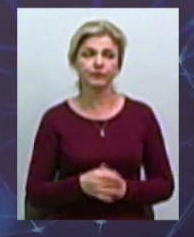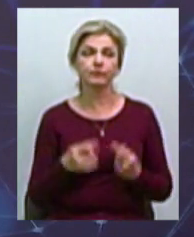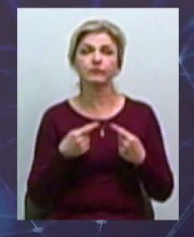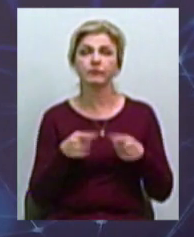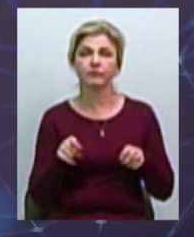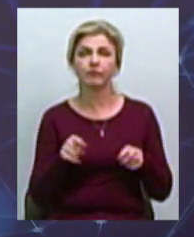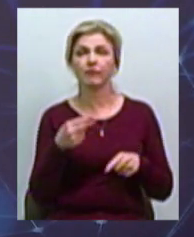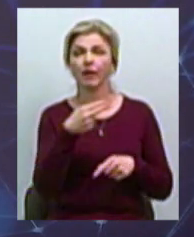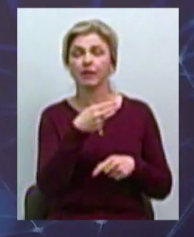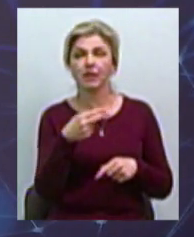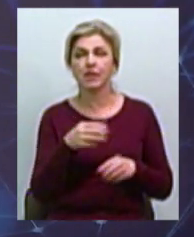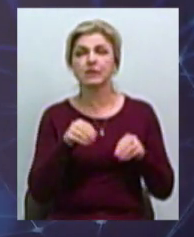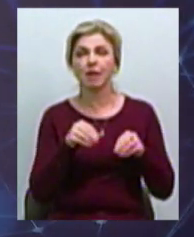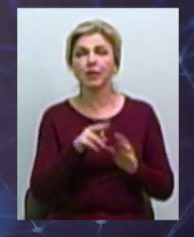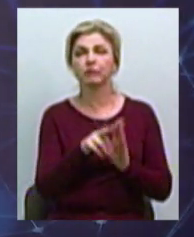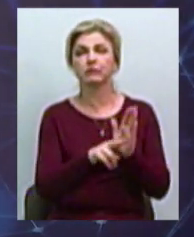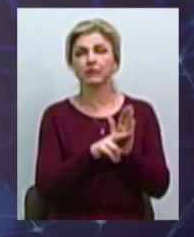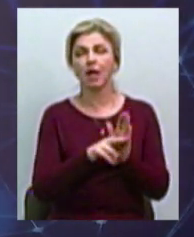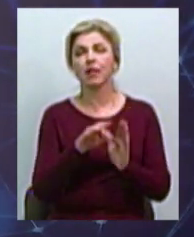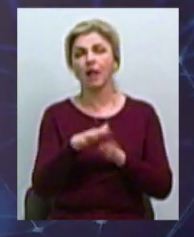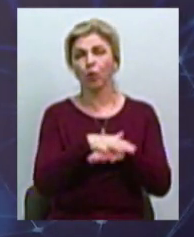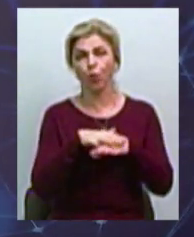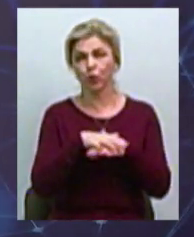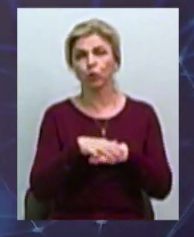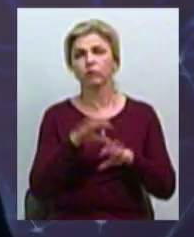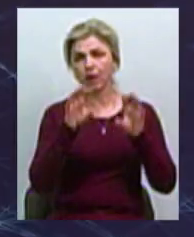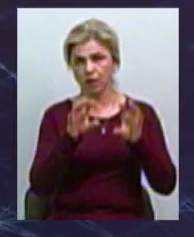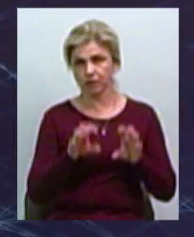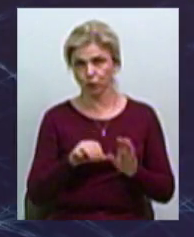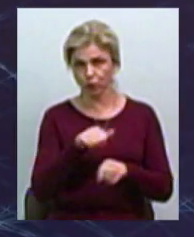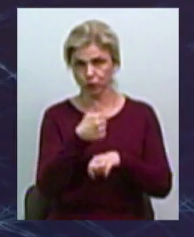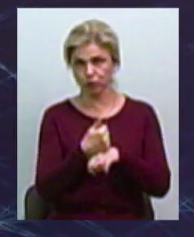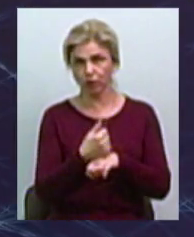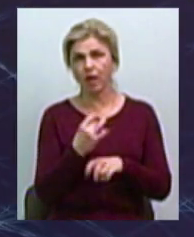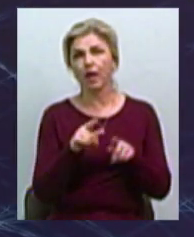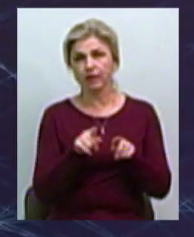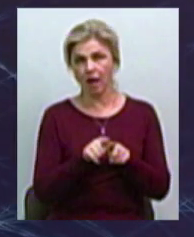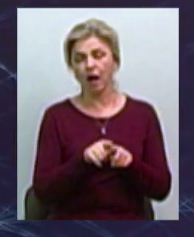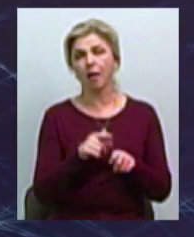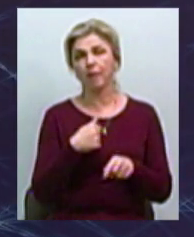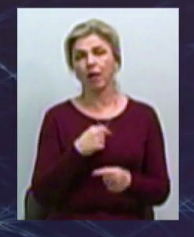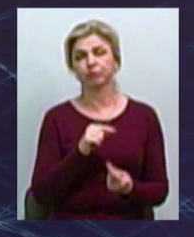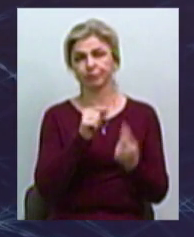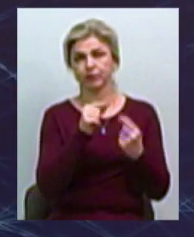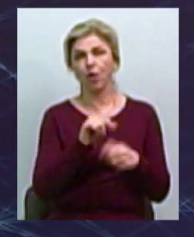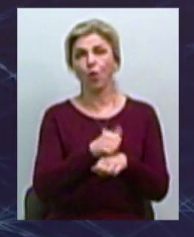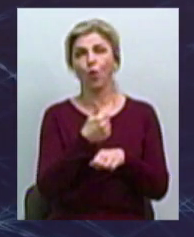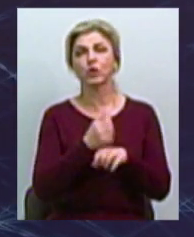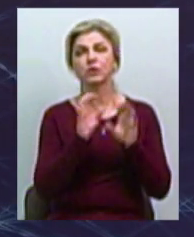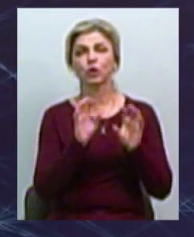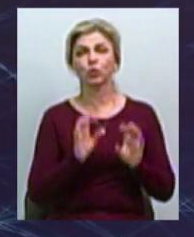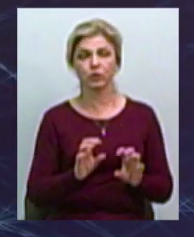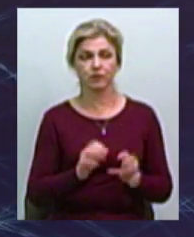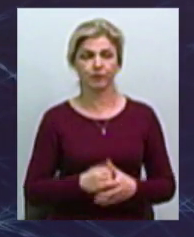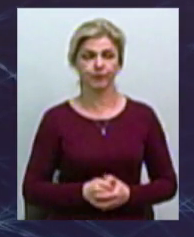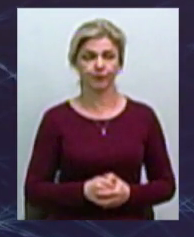Інша теза. Земля належить народу за Конституцією, і таким чином ми начебто Конституції протирічимо. Ну, мабуть, не